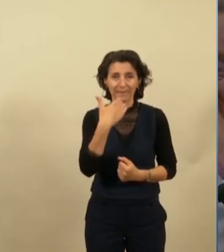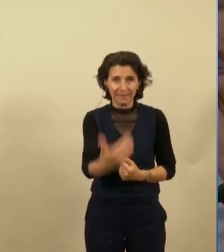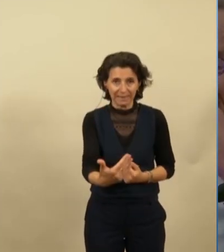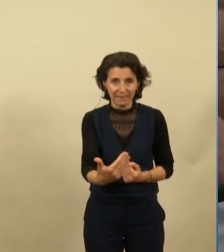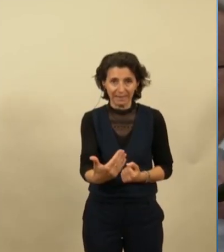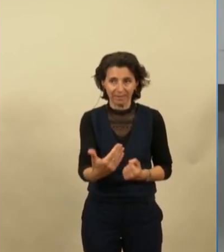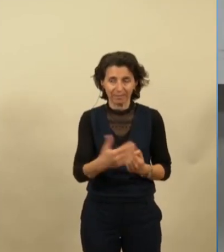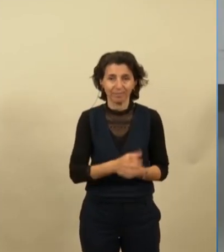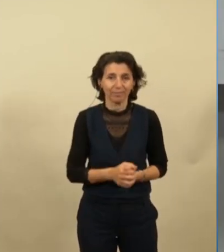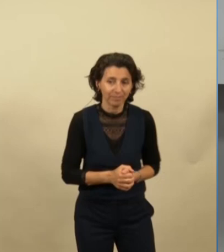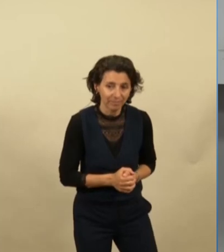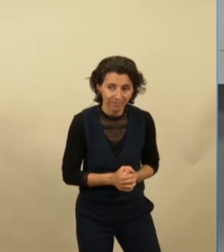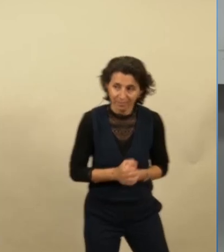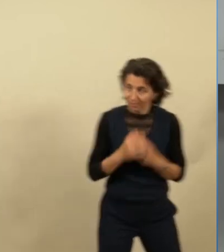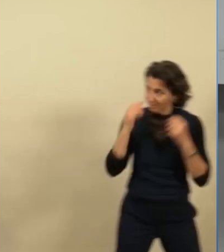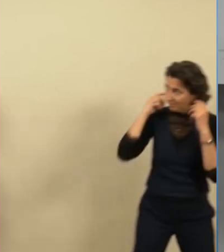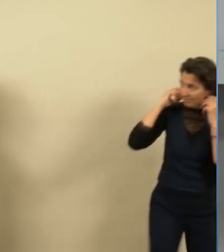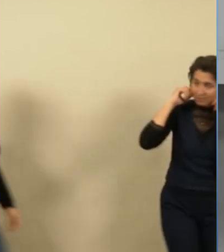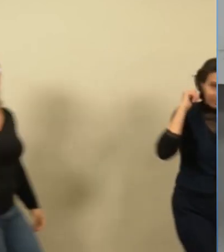Madame l'heureux